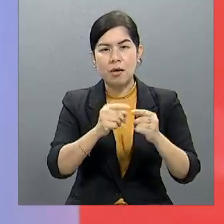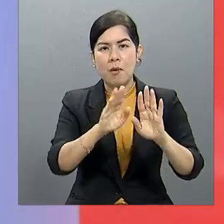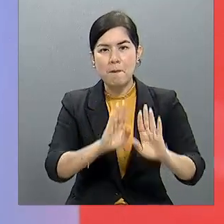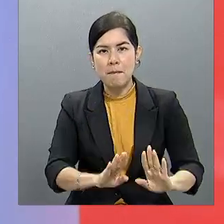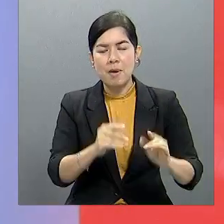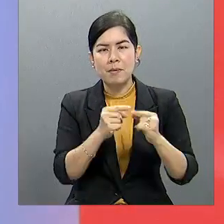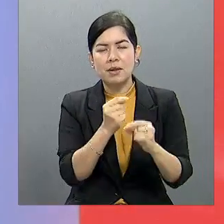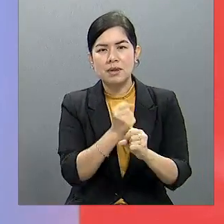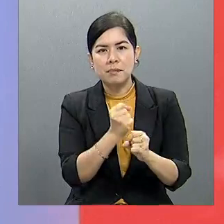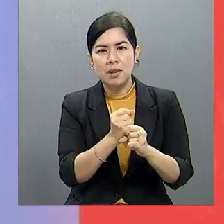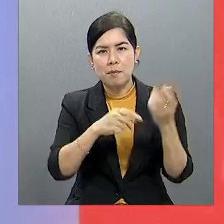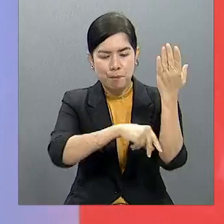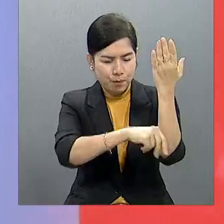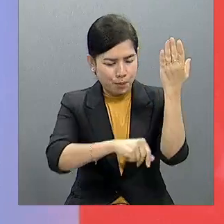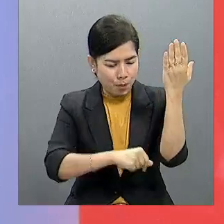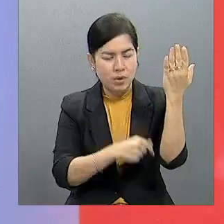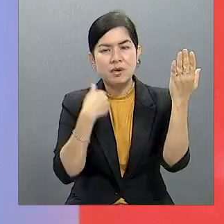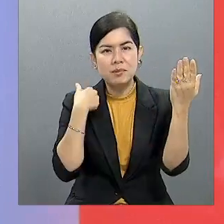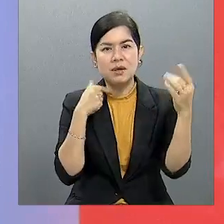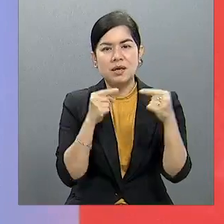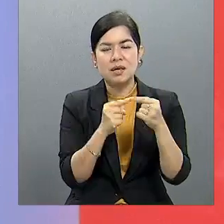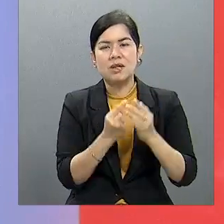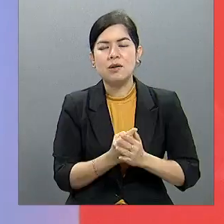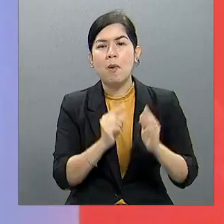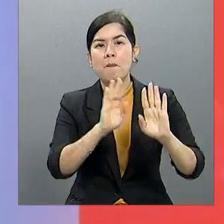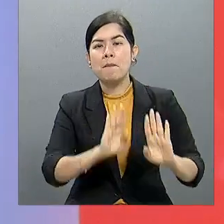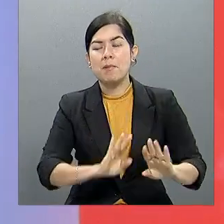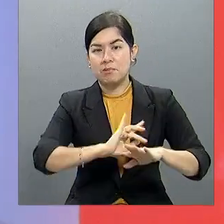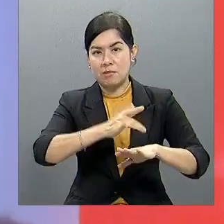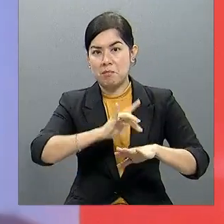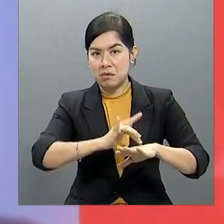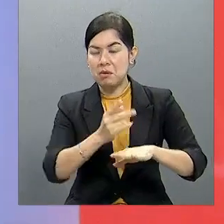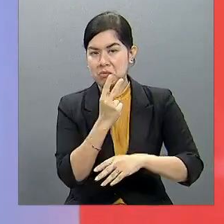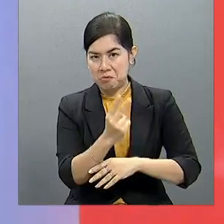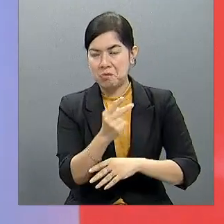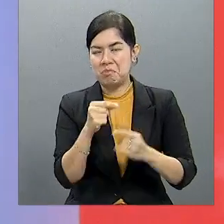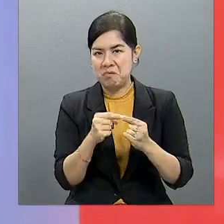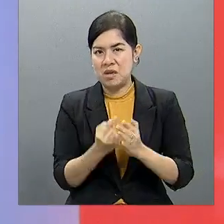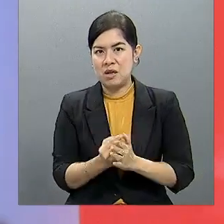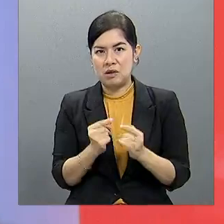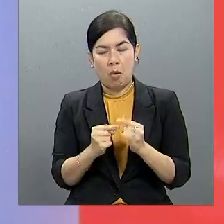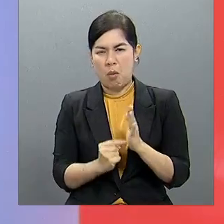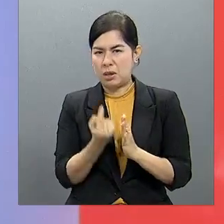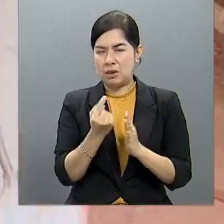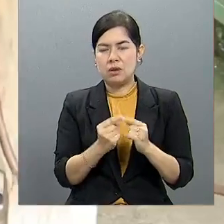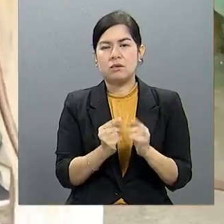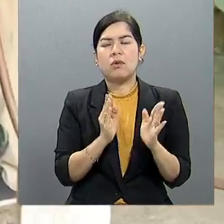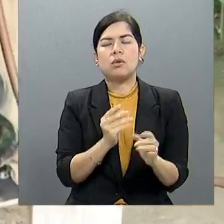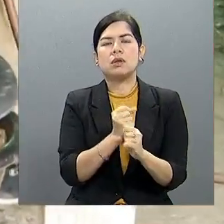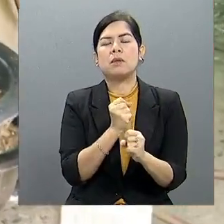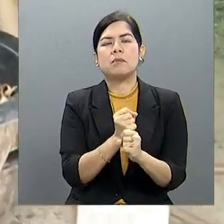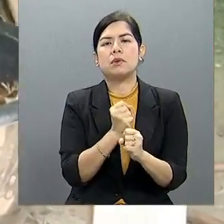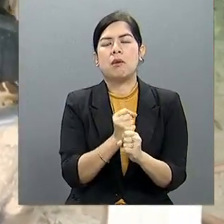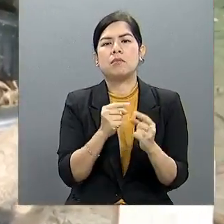สร้างรายได้เสรมใชวเวลาแบบนี้แล้็ถอวาเป็นฝุยที่ทำแบบนี้เป็เจ้าแรกในจงหวดราชบุรีด้วยครับ